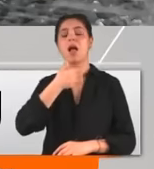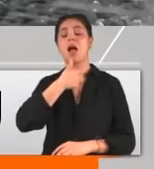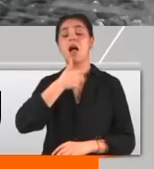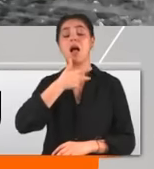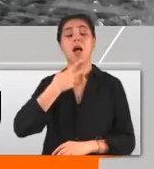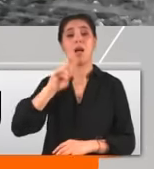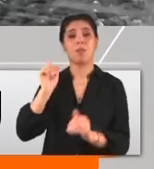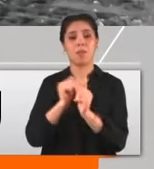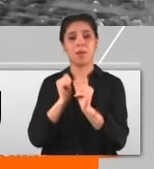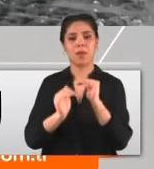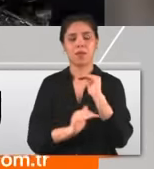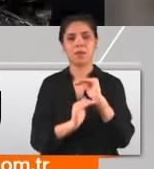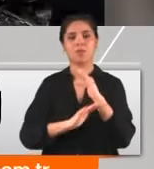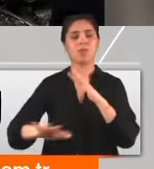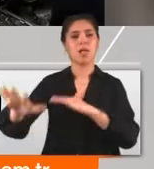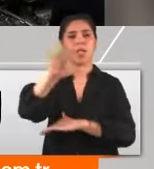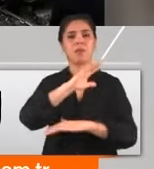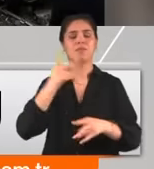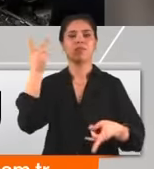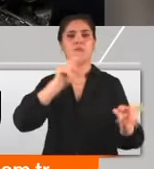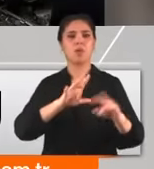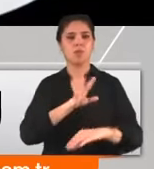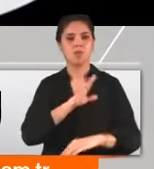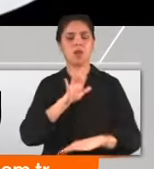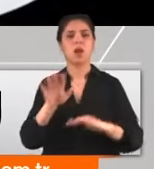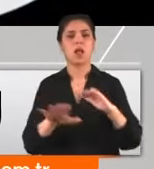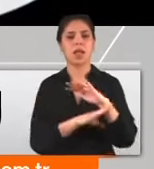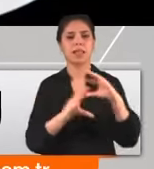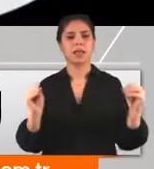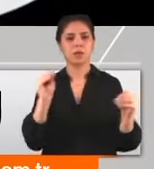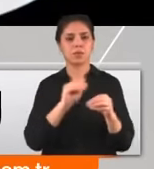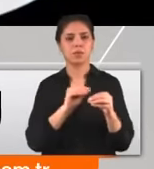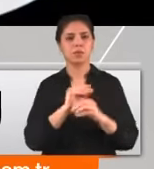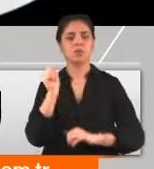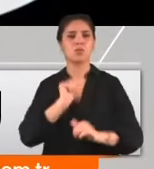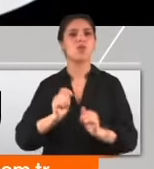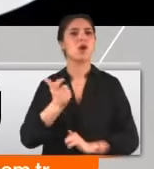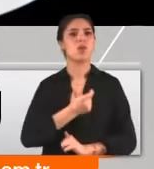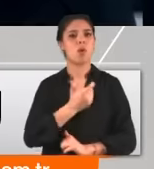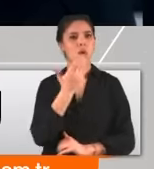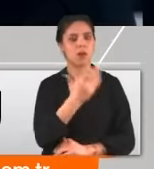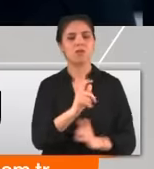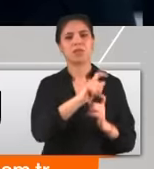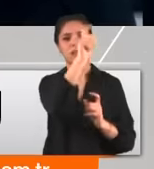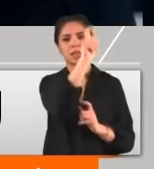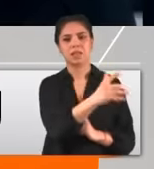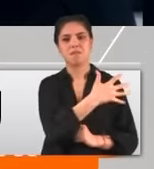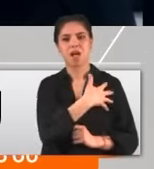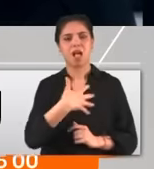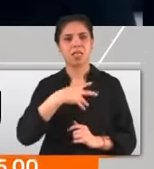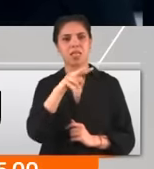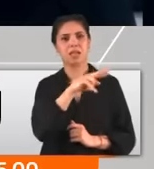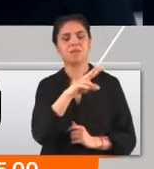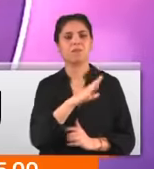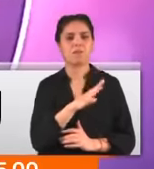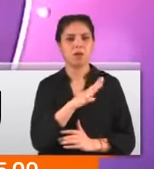oturuyorum. Yıkılan site onlarca kişiye mezar oldu. Hayatını kaybedenler arasında üniversite öğrencisi Simay Atlı ve annesi Serap